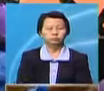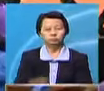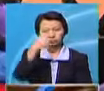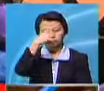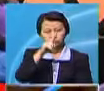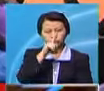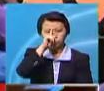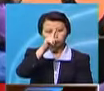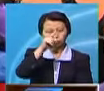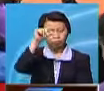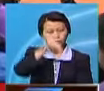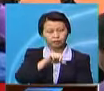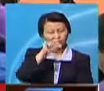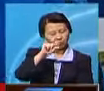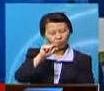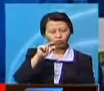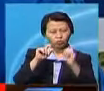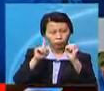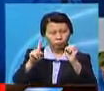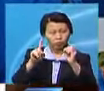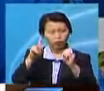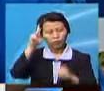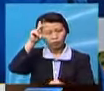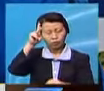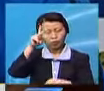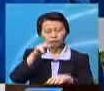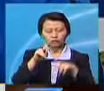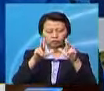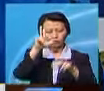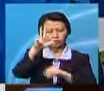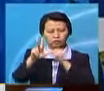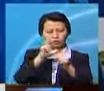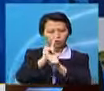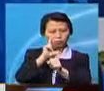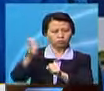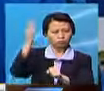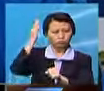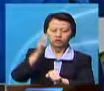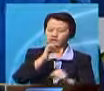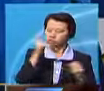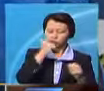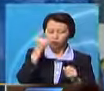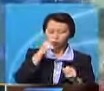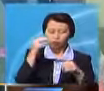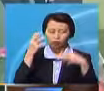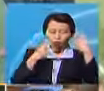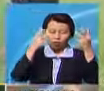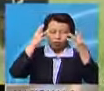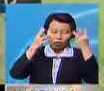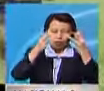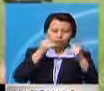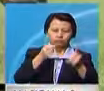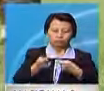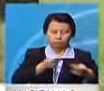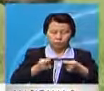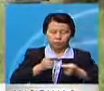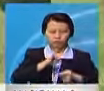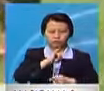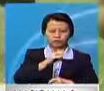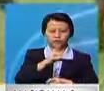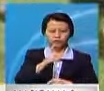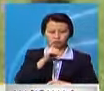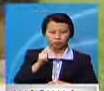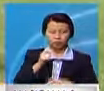Bagi memastikan kekalahan tipis 0-1 kepada Kelantan 3 tahun lalu tidak lagi menghantui pemain, pengendali JDT Mario